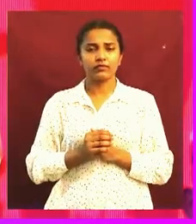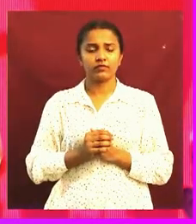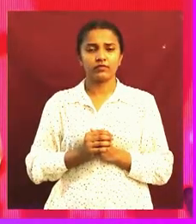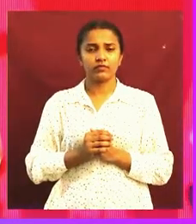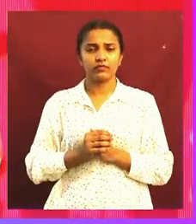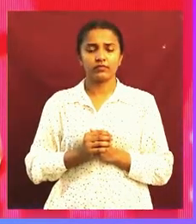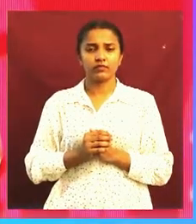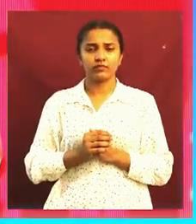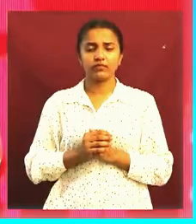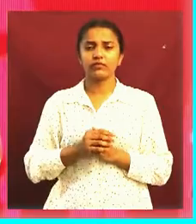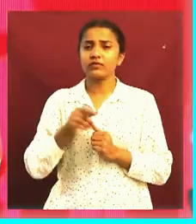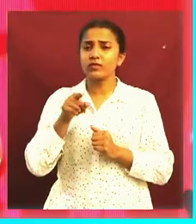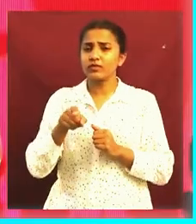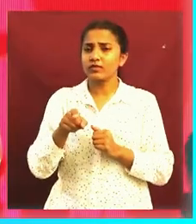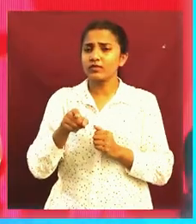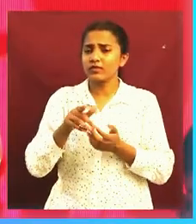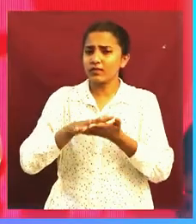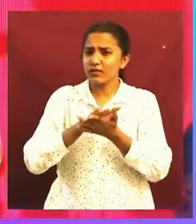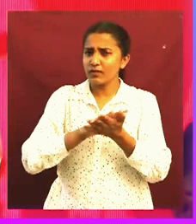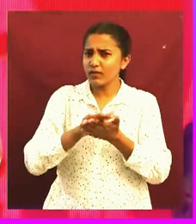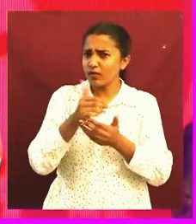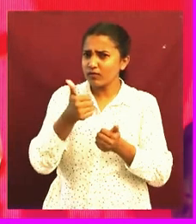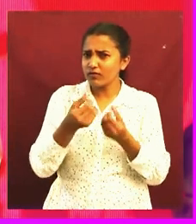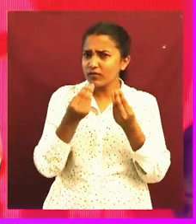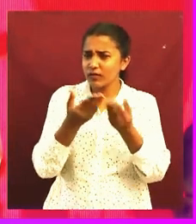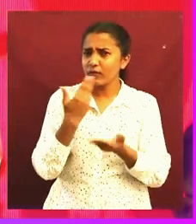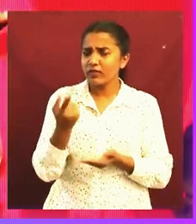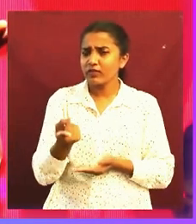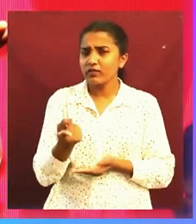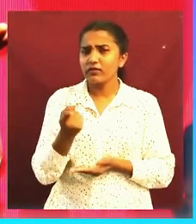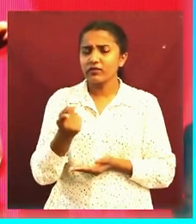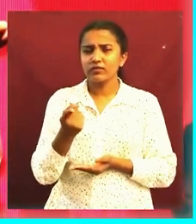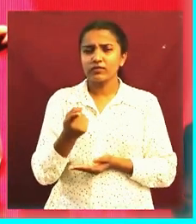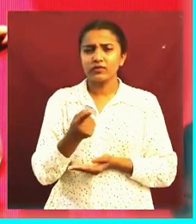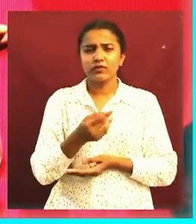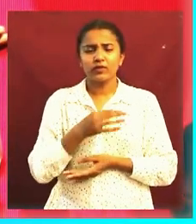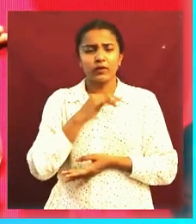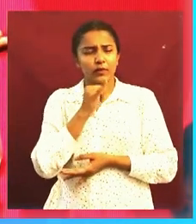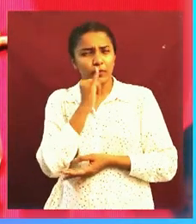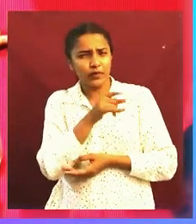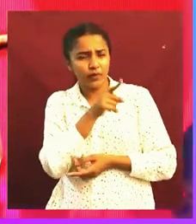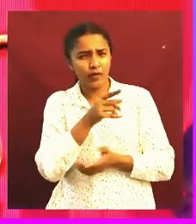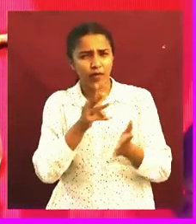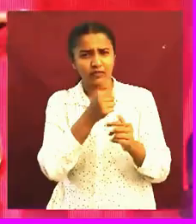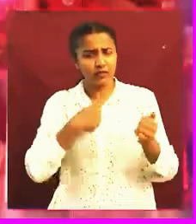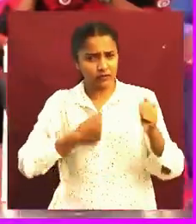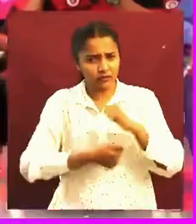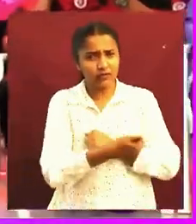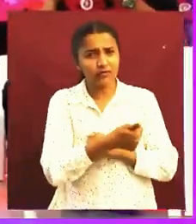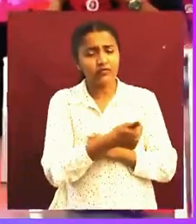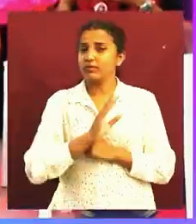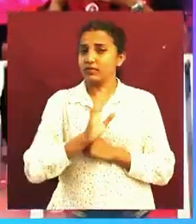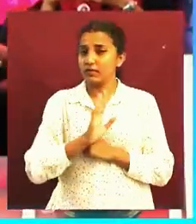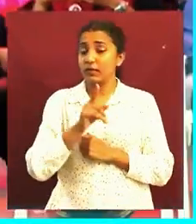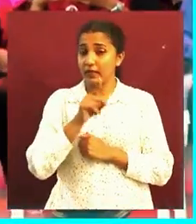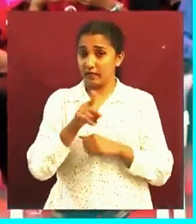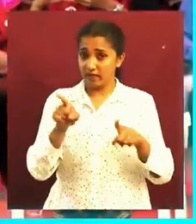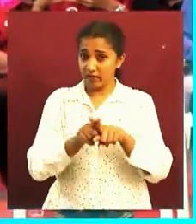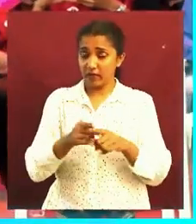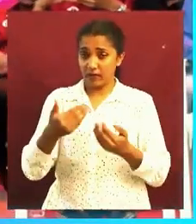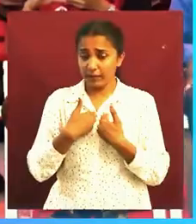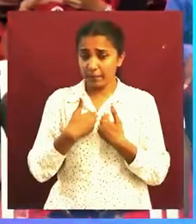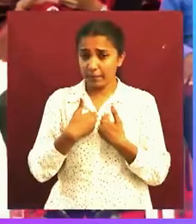පිරිසුදු ආයෝජකයෙක් එන්නේ මොන පිරිසුදු ව්‍යවසායකයෙක් දෙන්නේ මේ කුණු ඇමතියන්ට පගා ගෙවන්න එන්නේ එනිසා